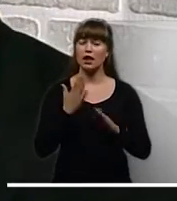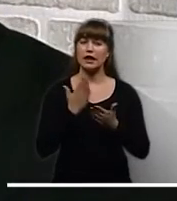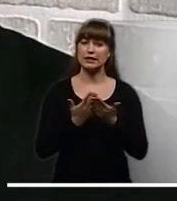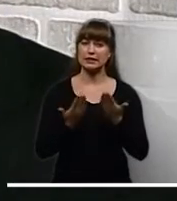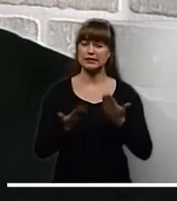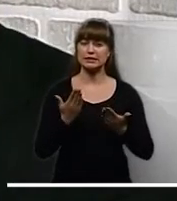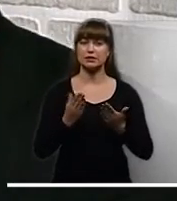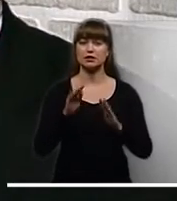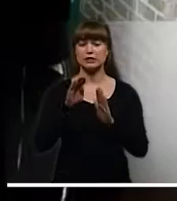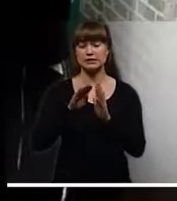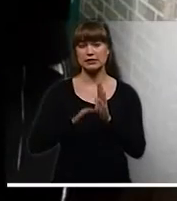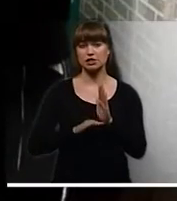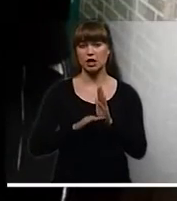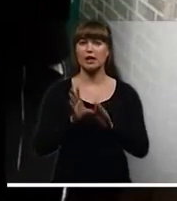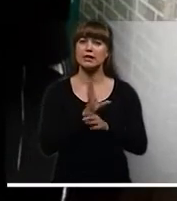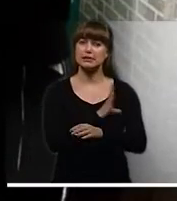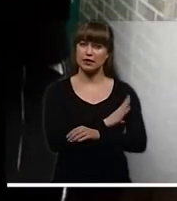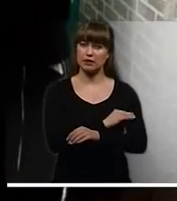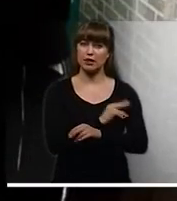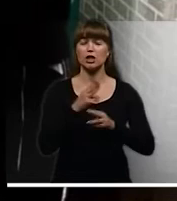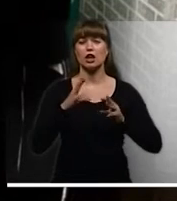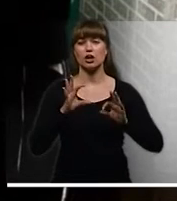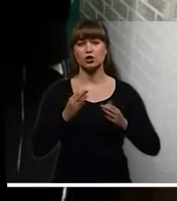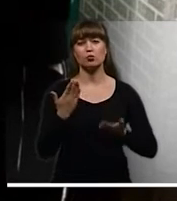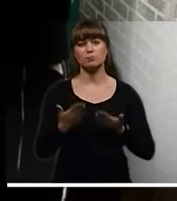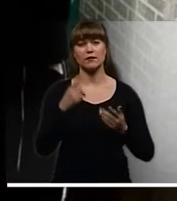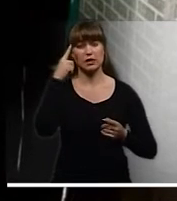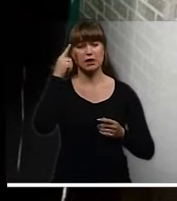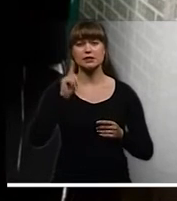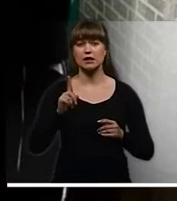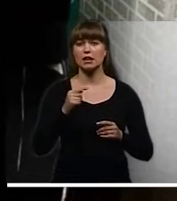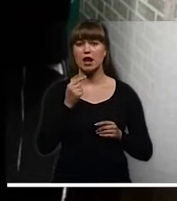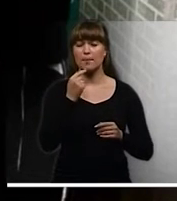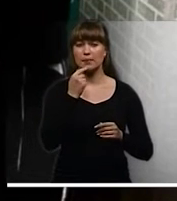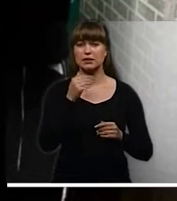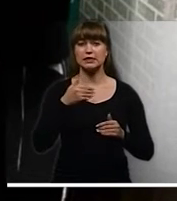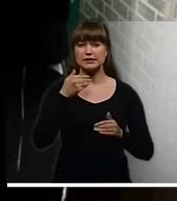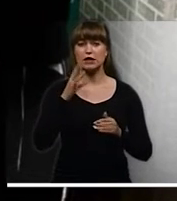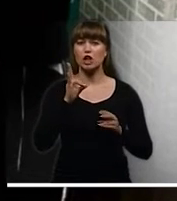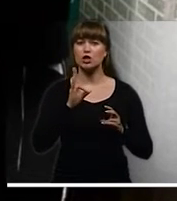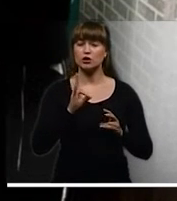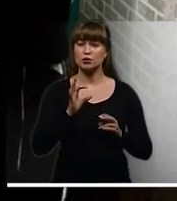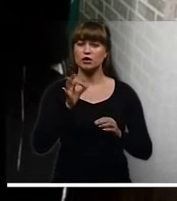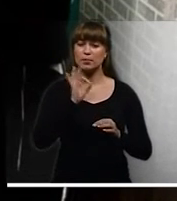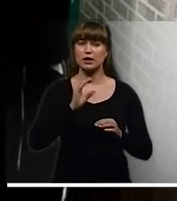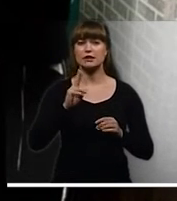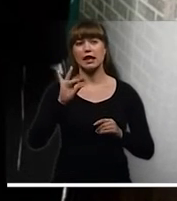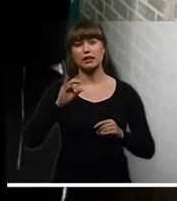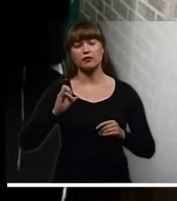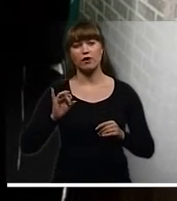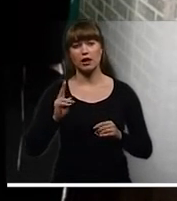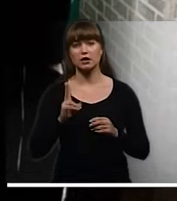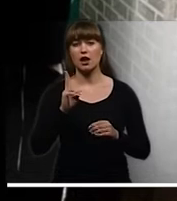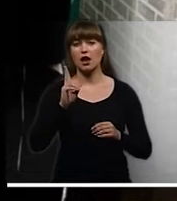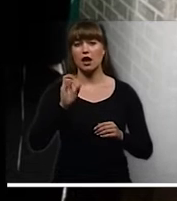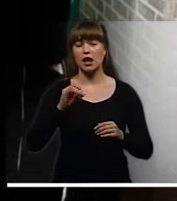речь. Если снижается, если речь идет о снижении давления, то, наверное, она знает под язык, нужно принять или коринфар, или